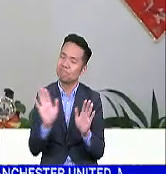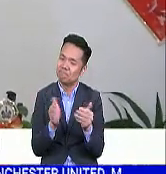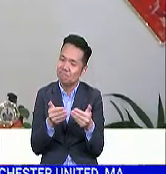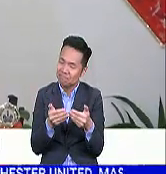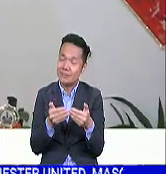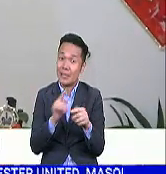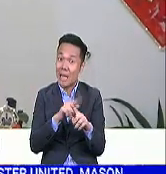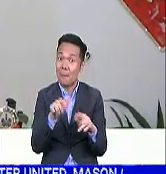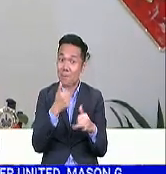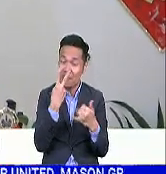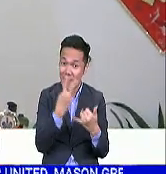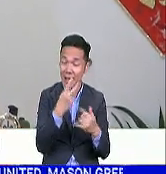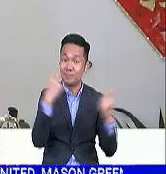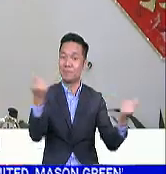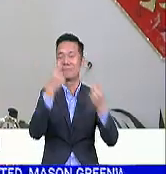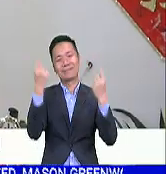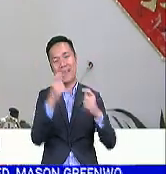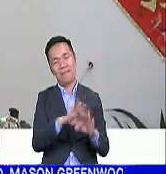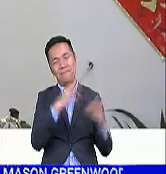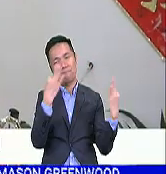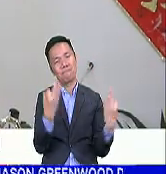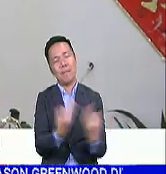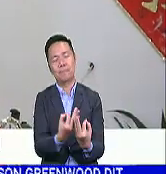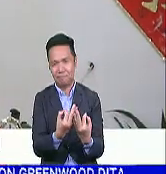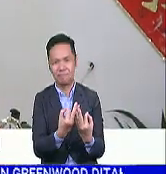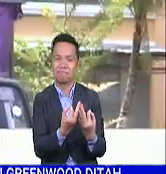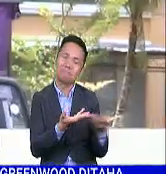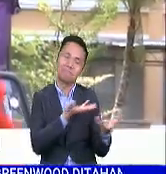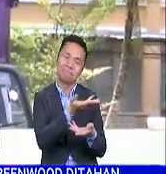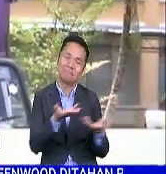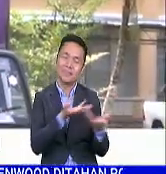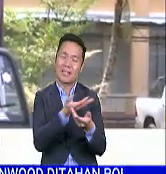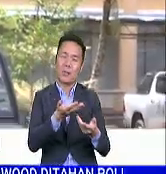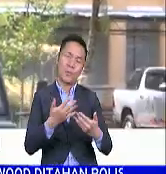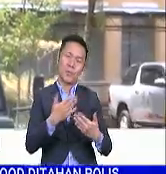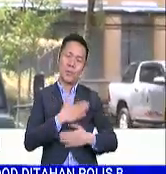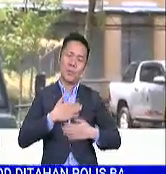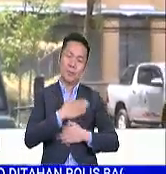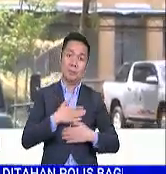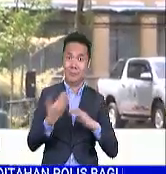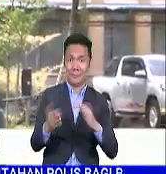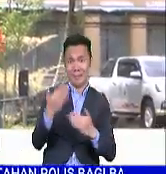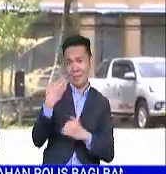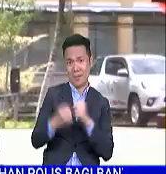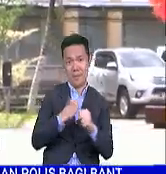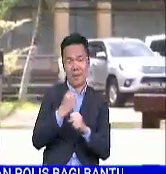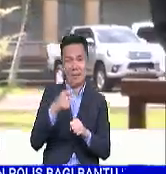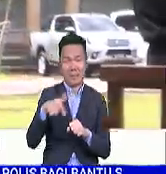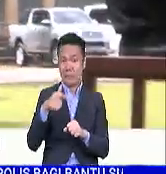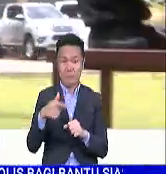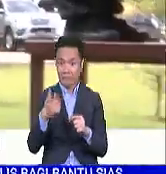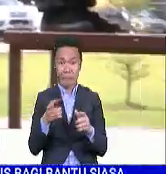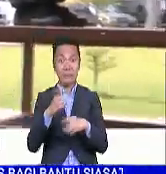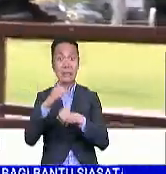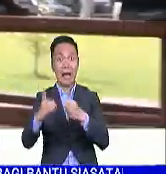tetap meriah dengan majlis bersama kaum keluarga yang terdekat. Ujarnya, berbanding tahun sebelum ini, larangan pergerakan antara